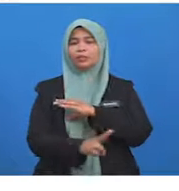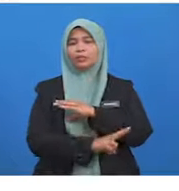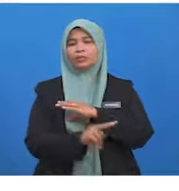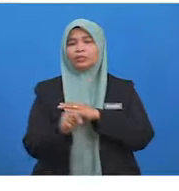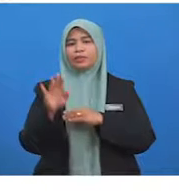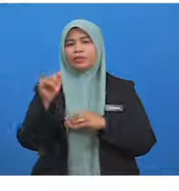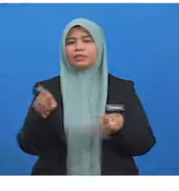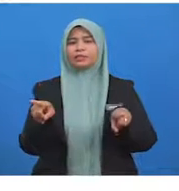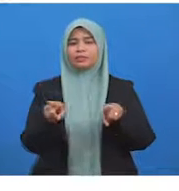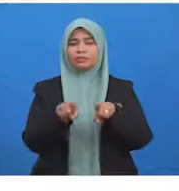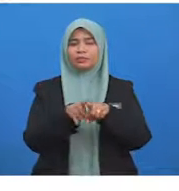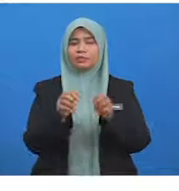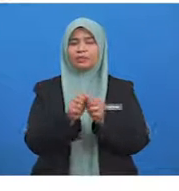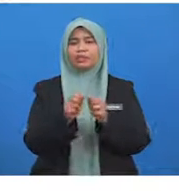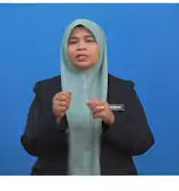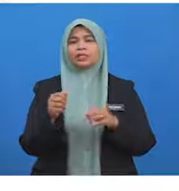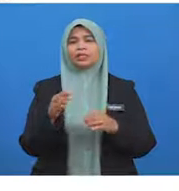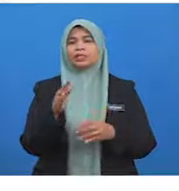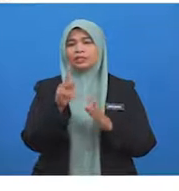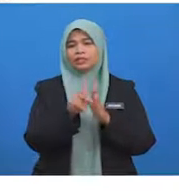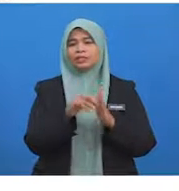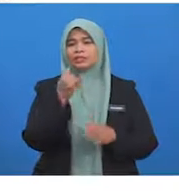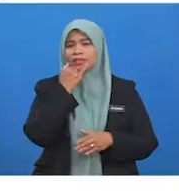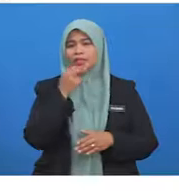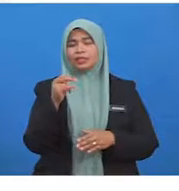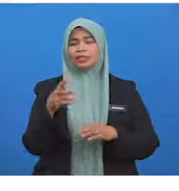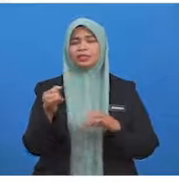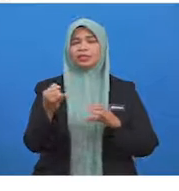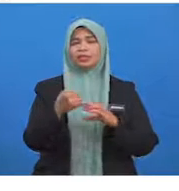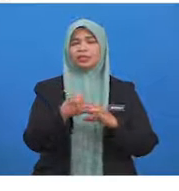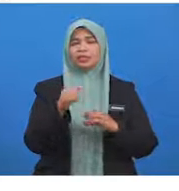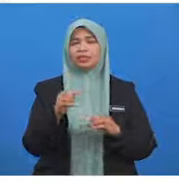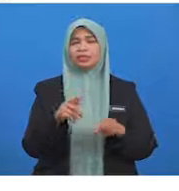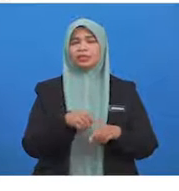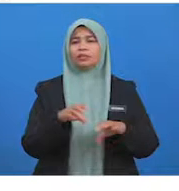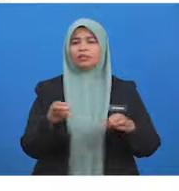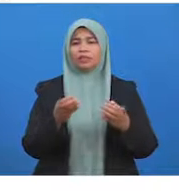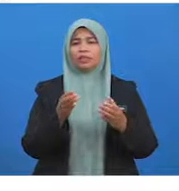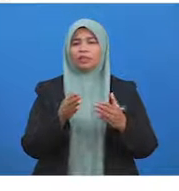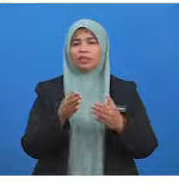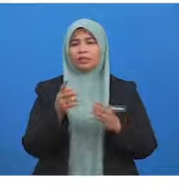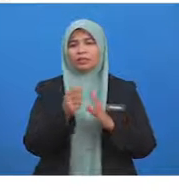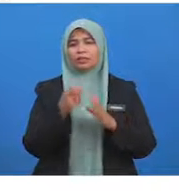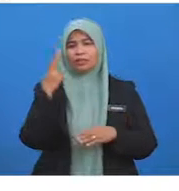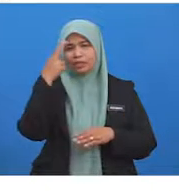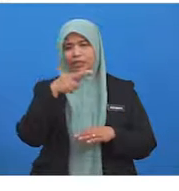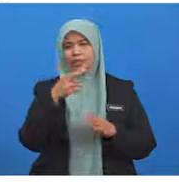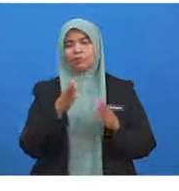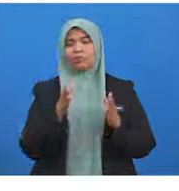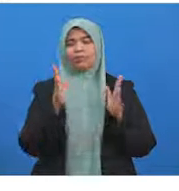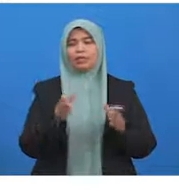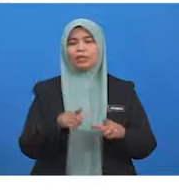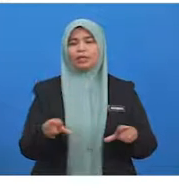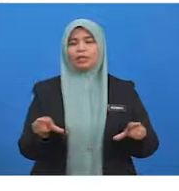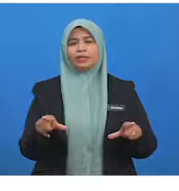sama dengan kesalahan jenayah yang dilakukan terhadap orang lain yang melibatkan